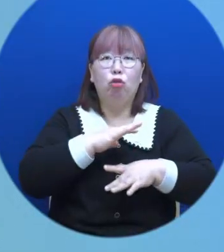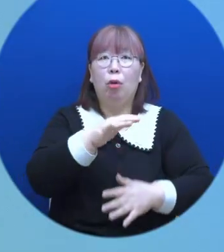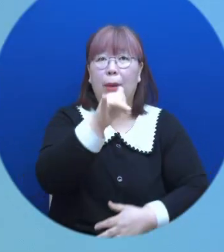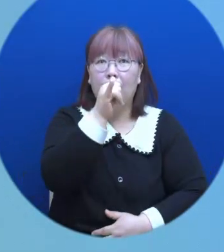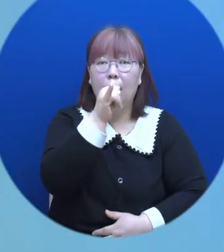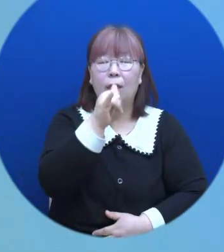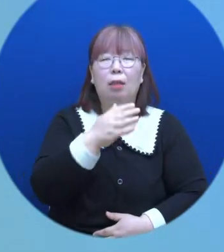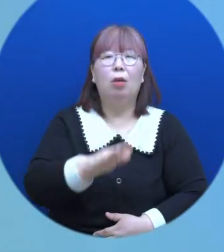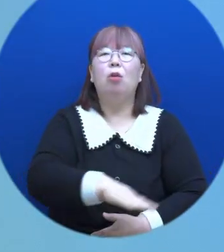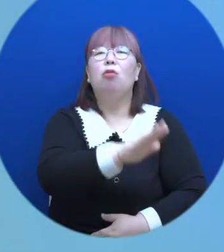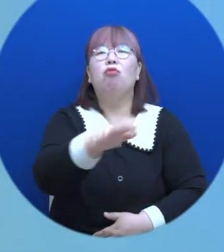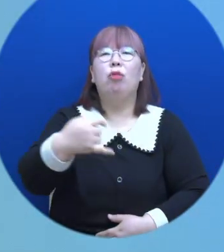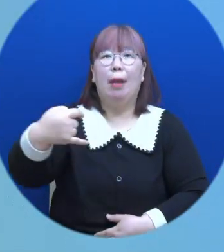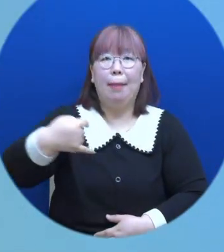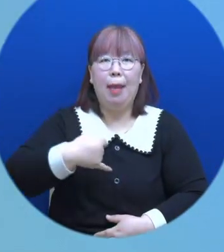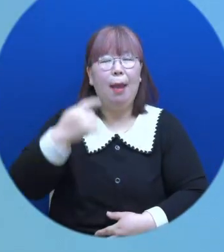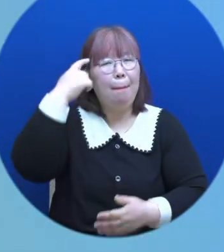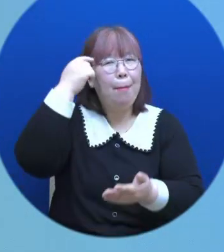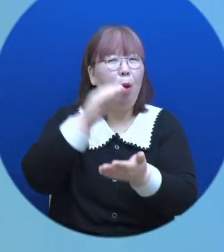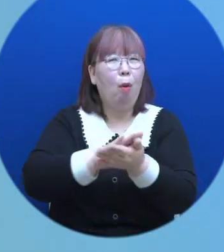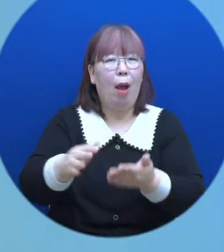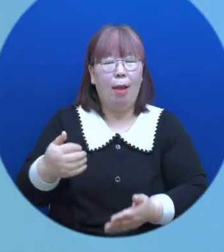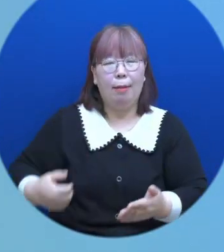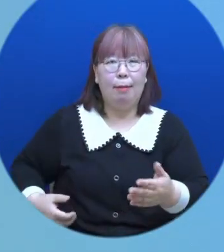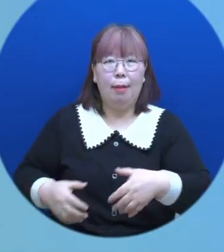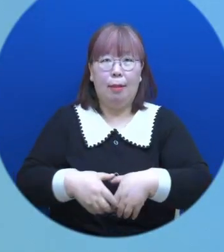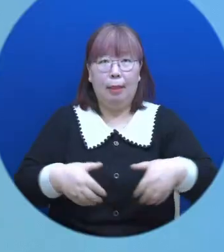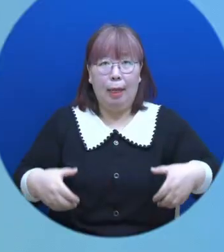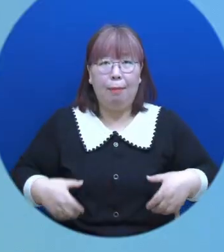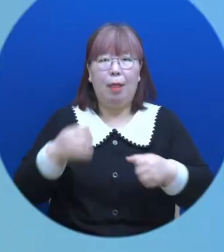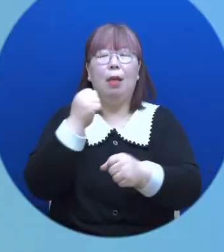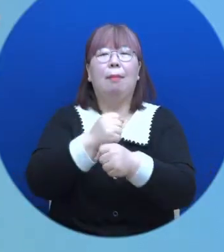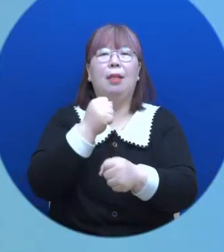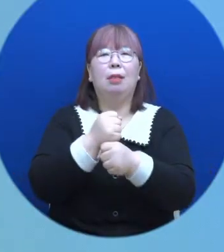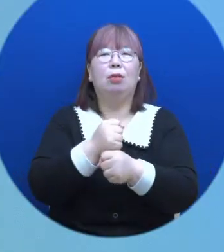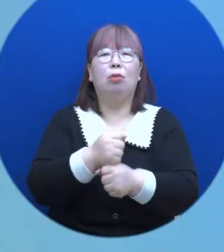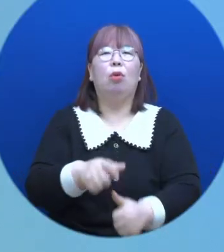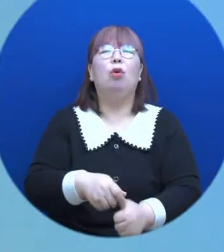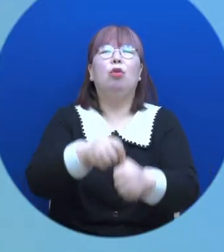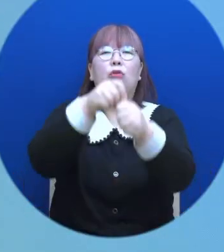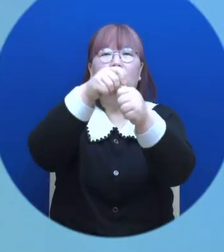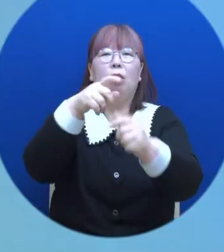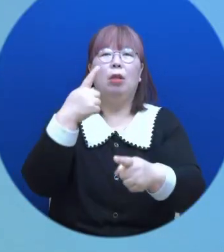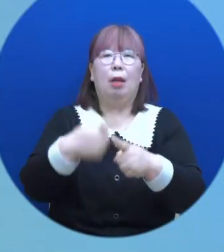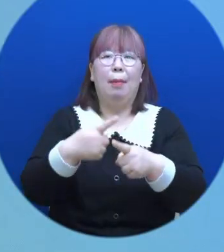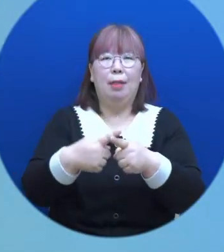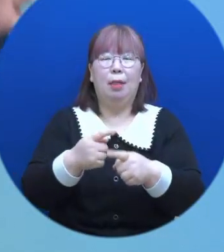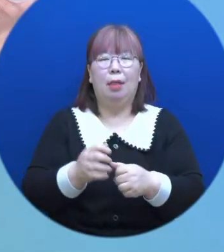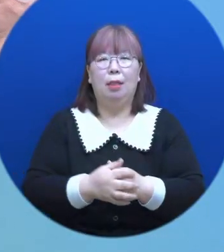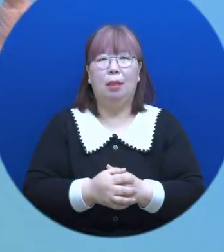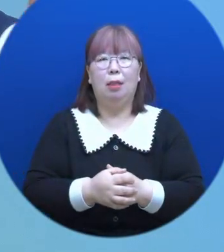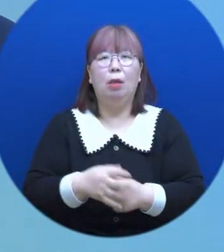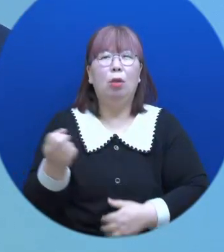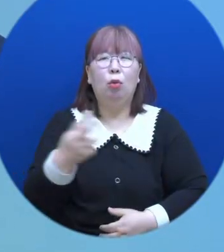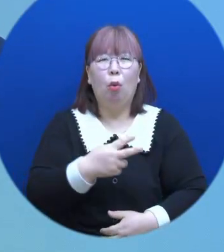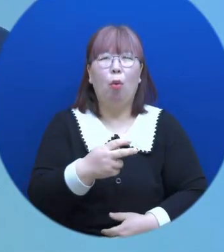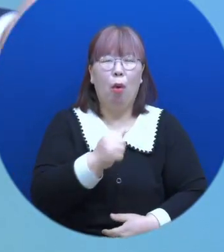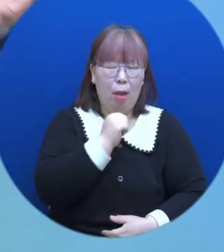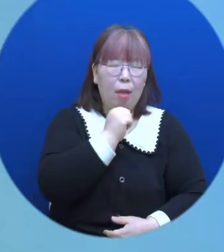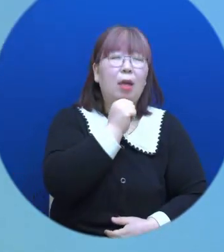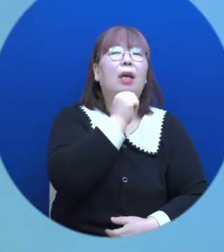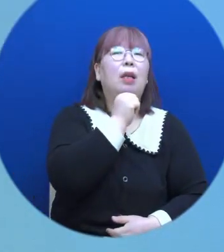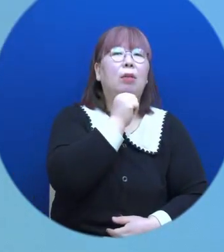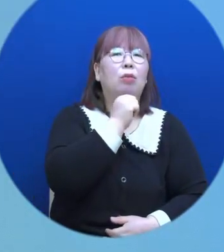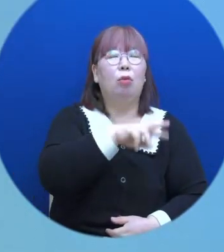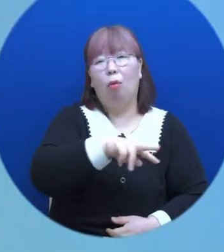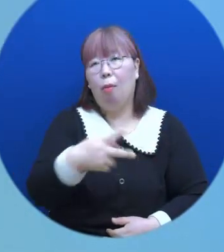우리에게 평화를 담대하게 만드는 것도 구원이고요, 그리고 가난해서